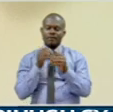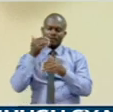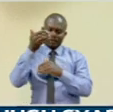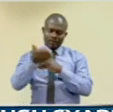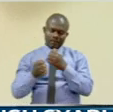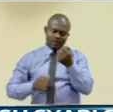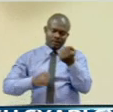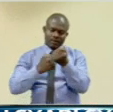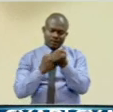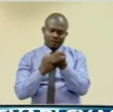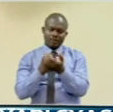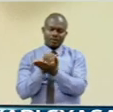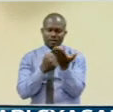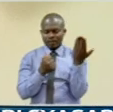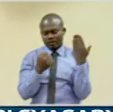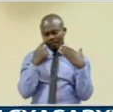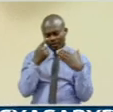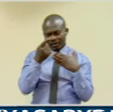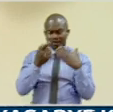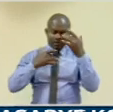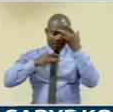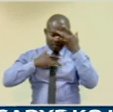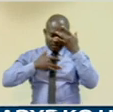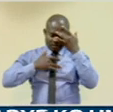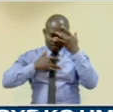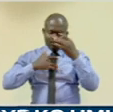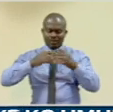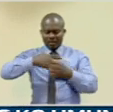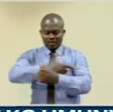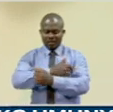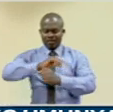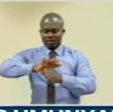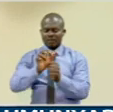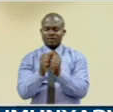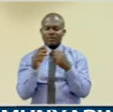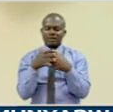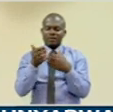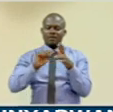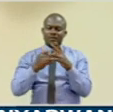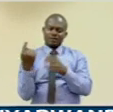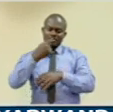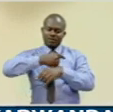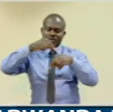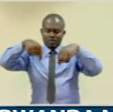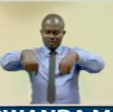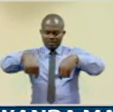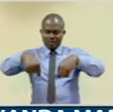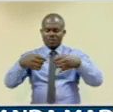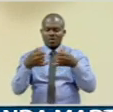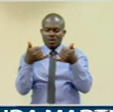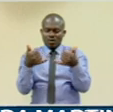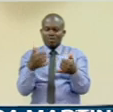hakiri kare ko haboneka inkingo za COVID-19 ari nabyo byatangiye uyu munsi. Ubu ni